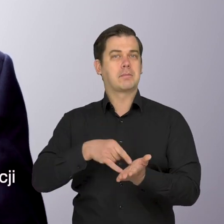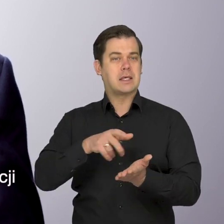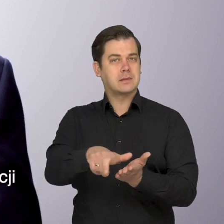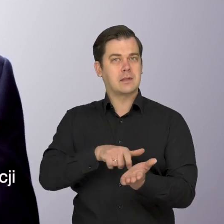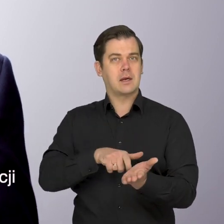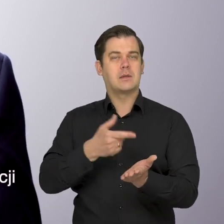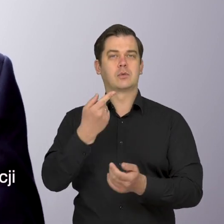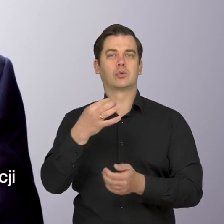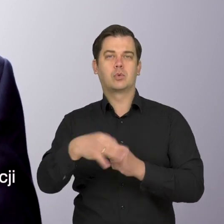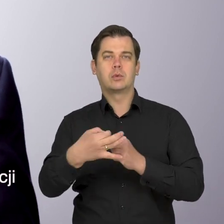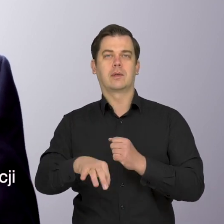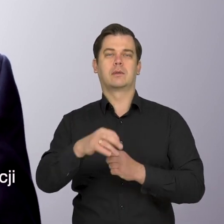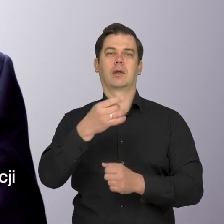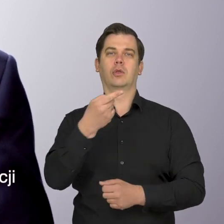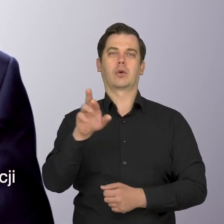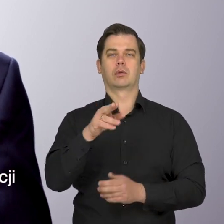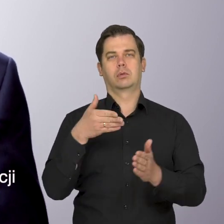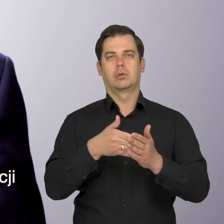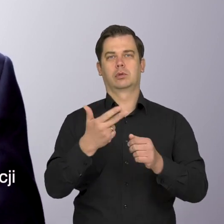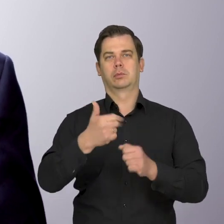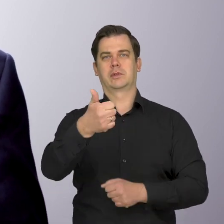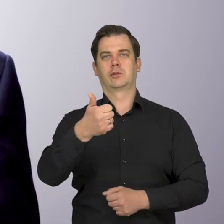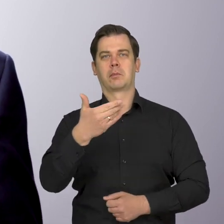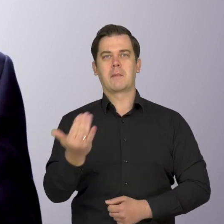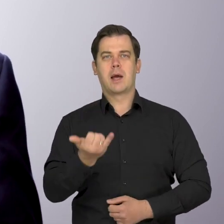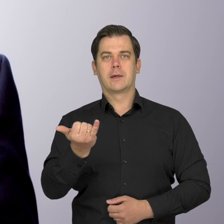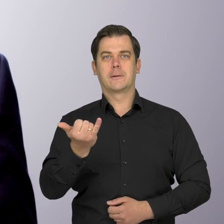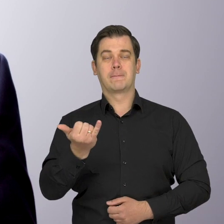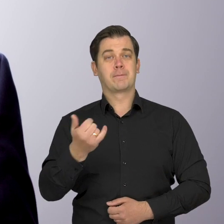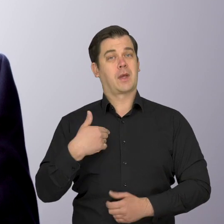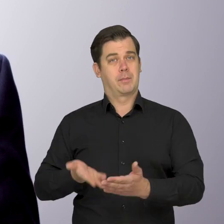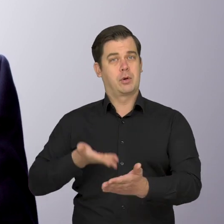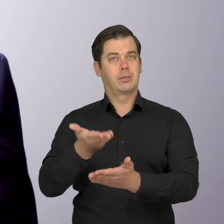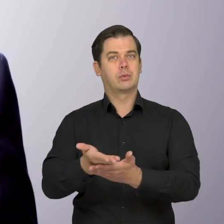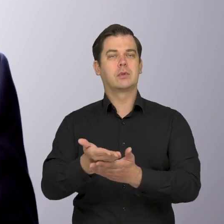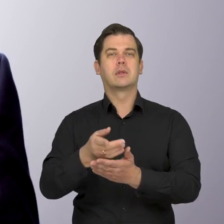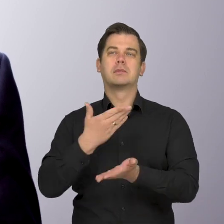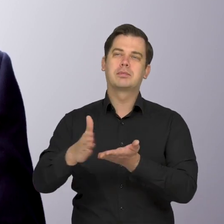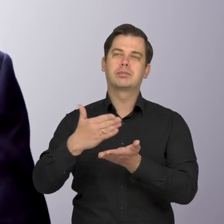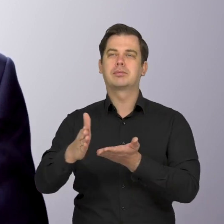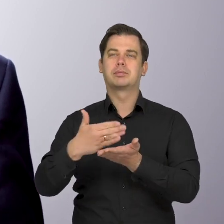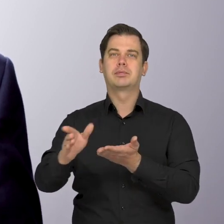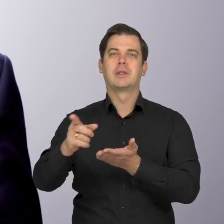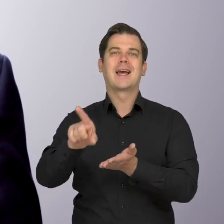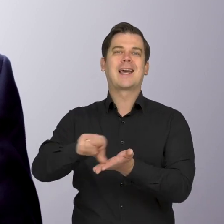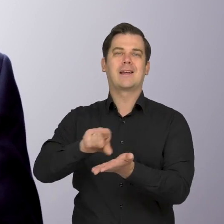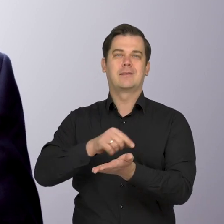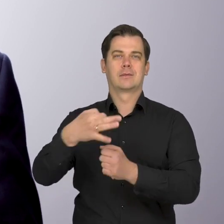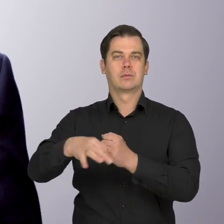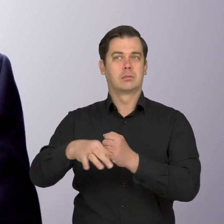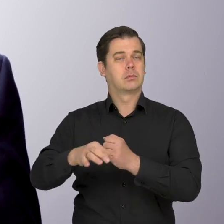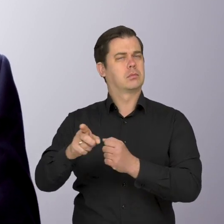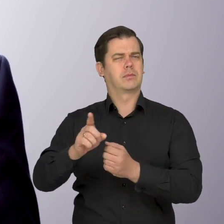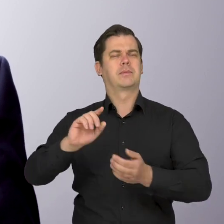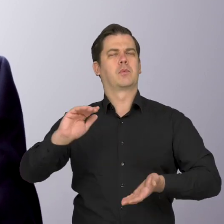legitymacji studenckich i doktoranckich do 31 maja. Zaproponowaliśmy zawieszenie spłaty kredytu studenckiego